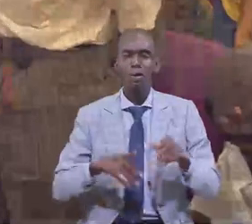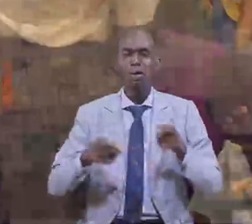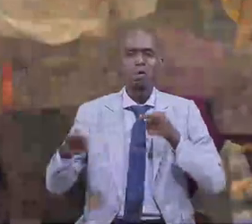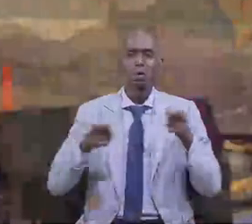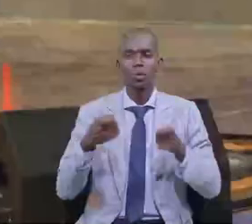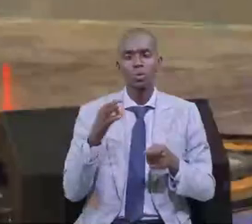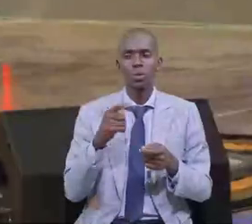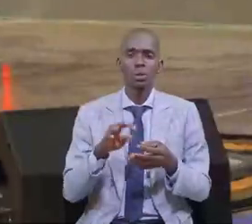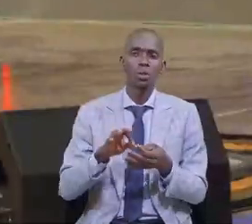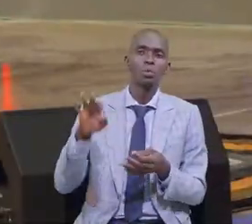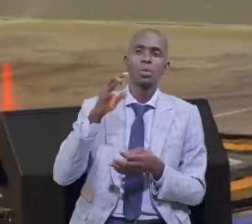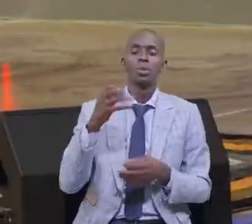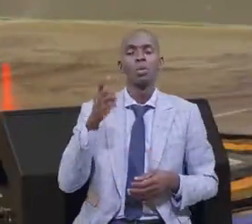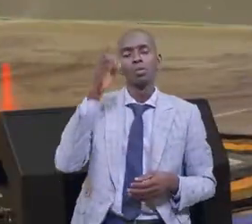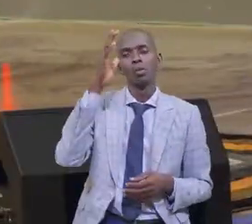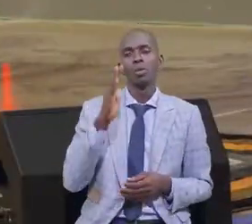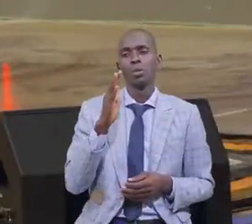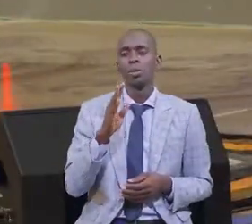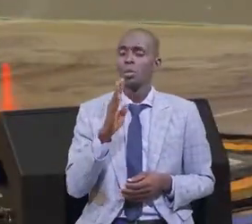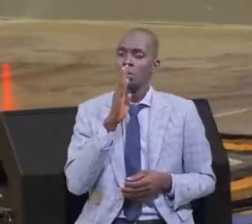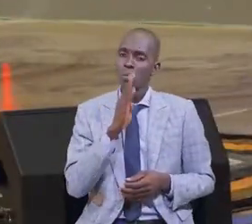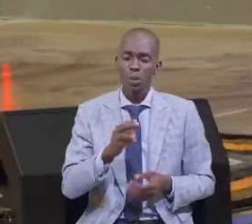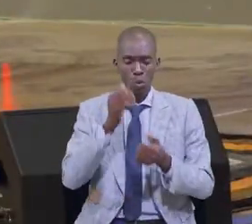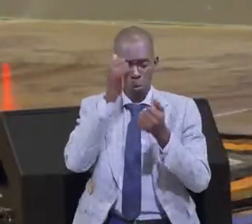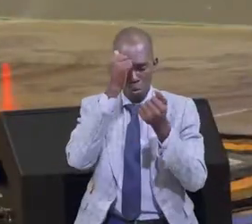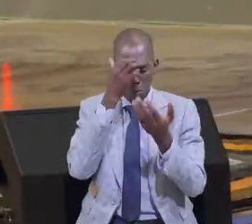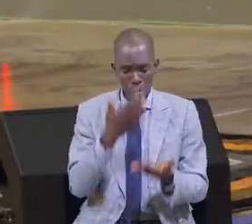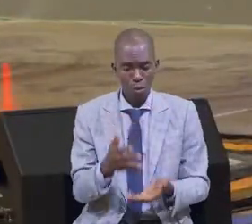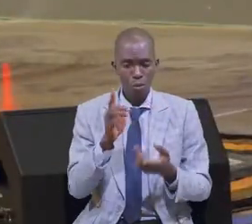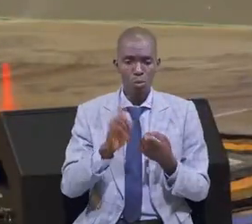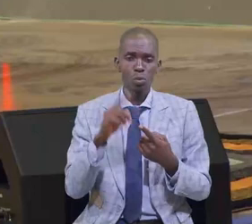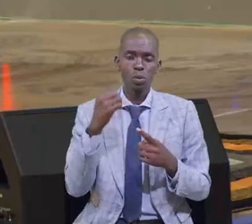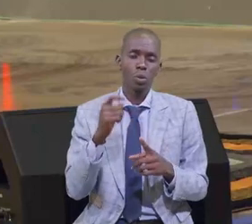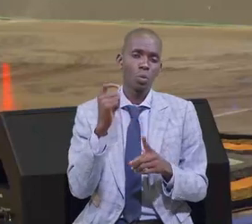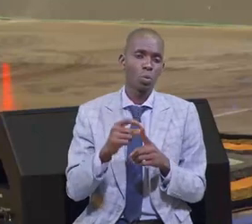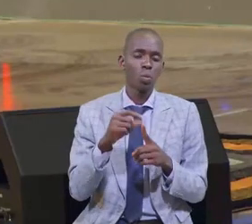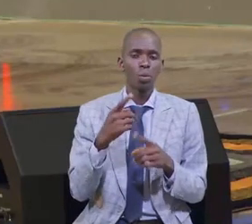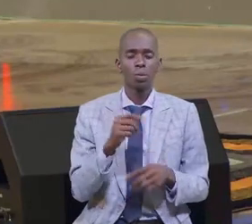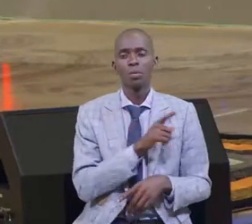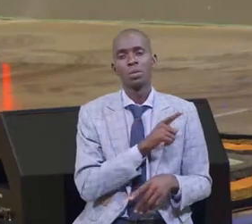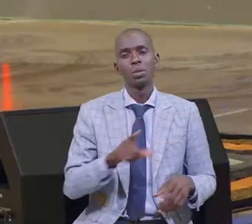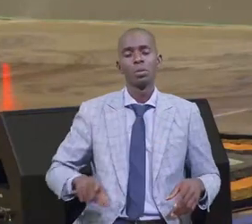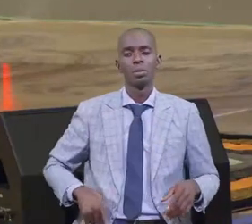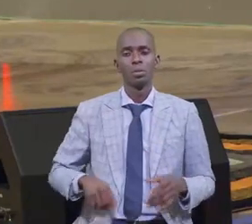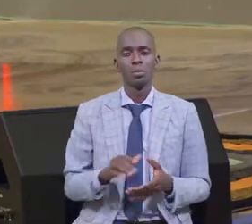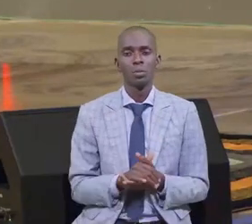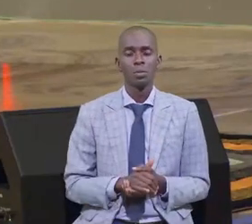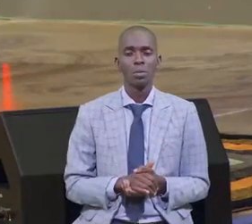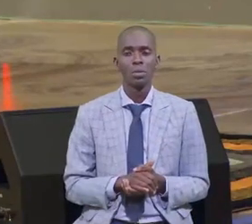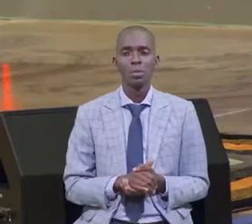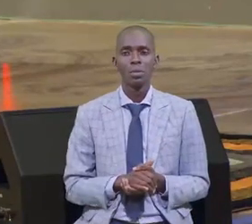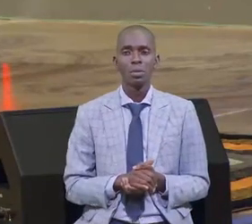Soyez sous le contrôle de l'Esprit de Dieu. Soyez obéissant à la parole du Seigneur.